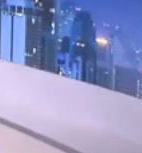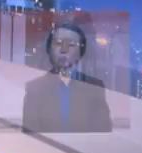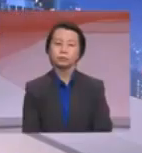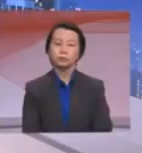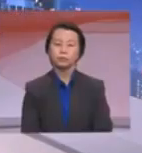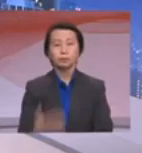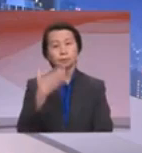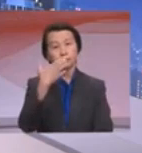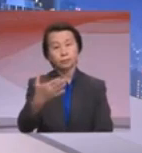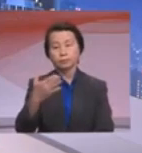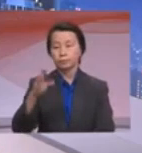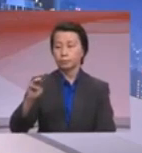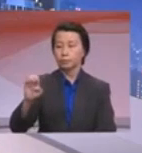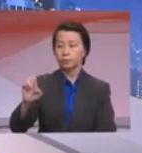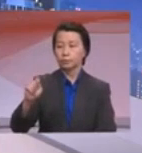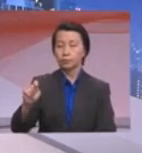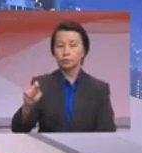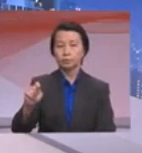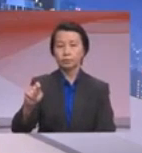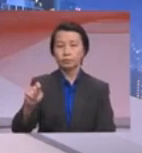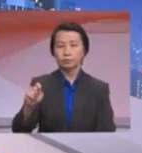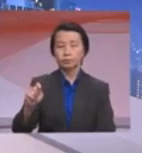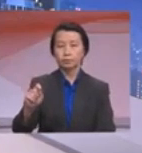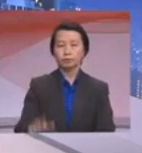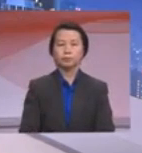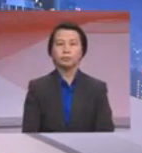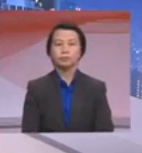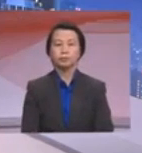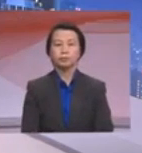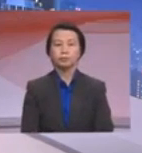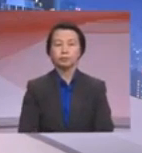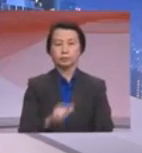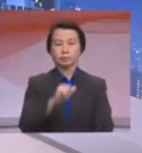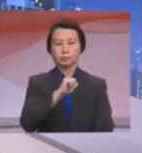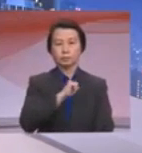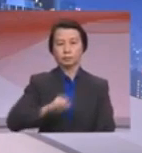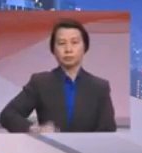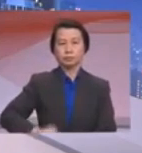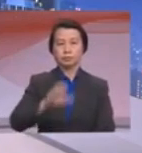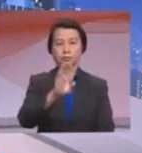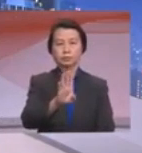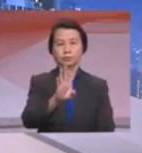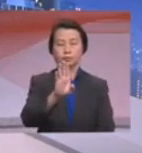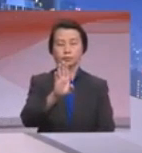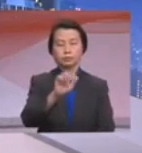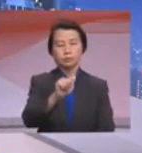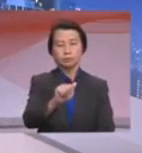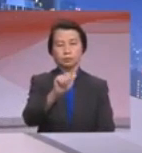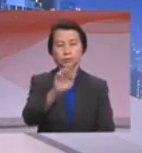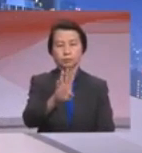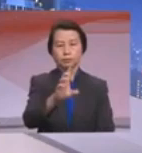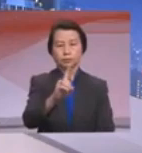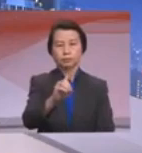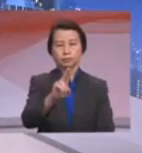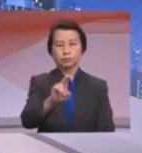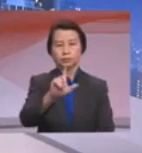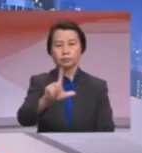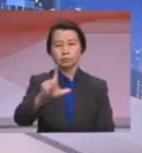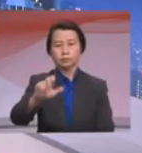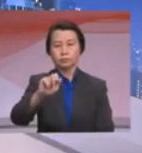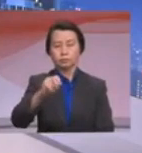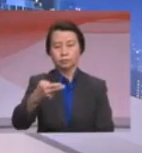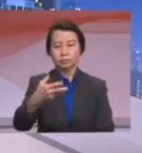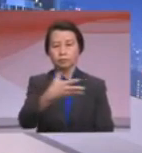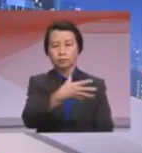kasih Met Malaysia atas laporan cuaca sebentar tadi. Yang di-Pertuan Agong Al-Sultan Abdullah Riayatuddin Al-Mustafa Billah Shah dan